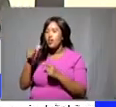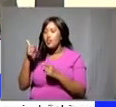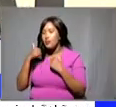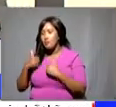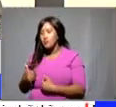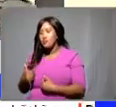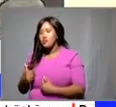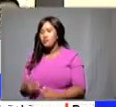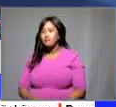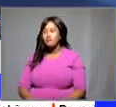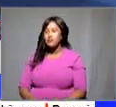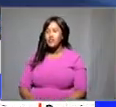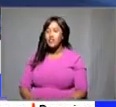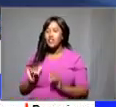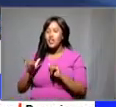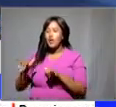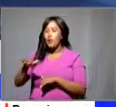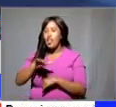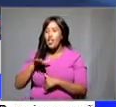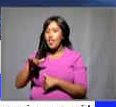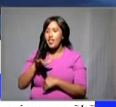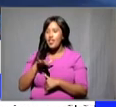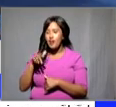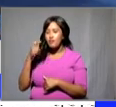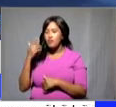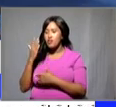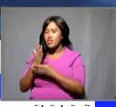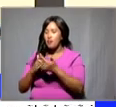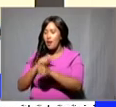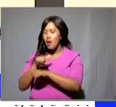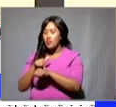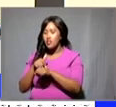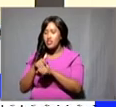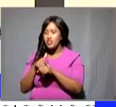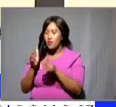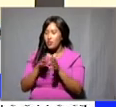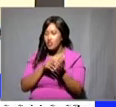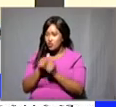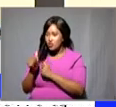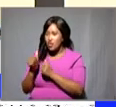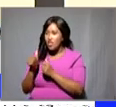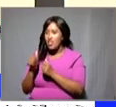iniri guku service iniri mathaa maigana ona ri ni gukurethirite na